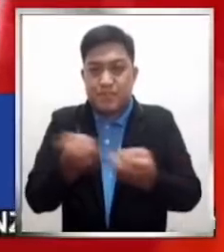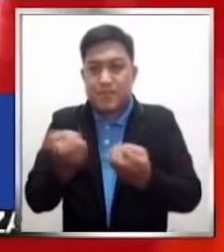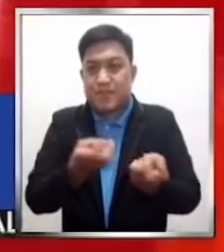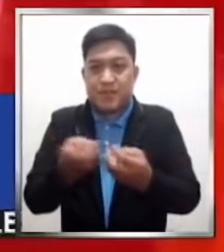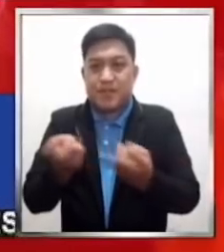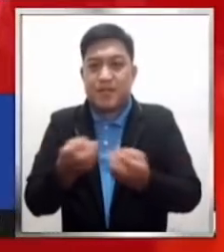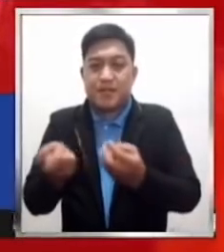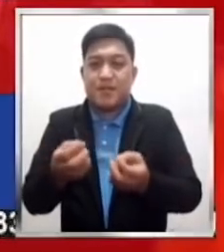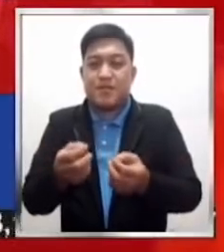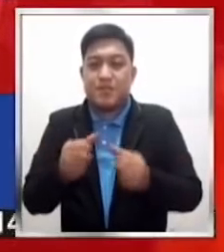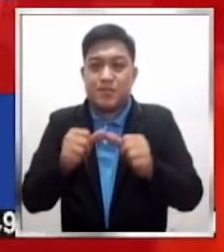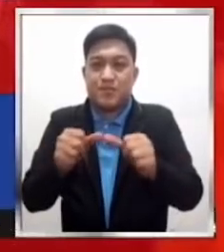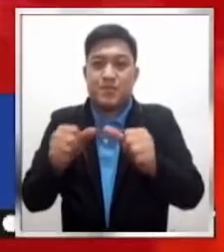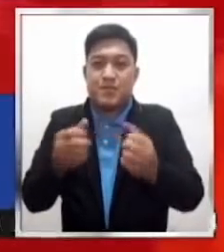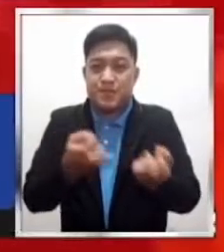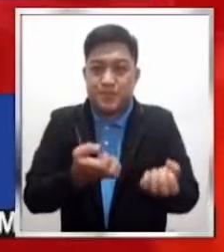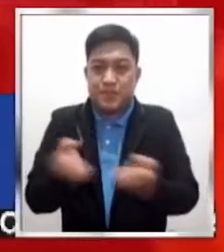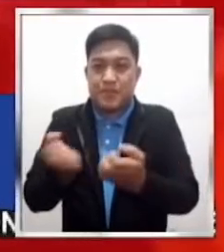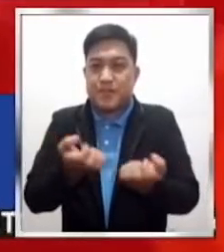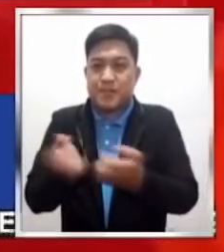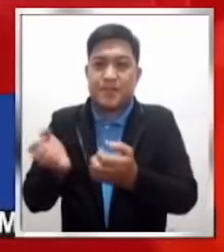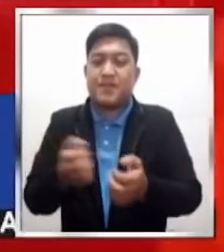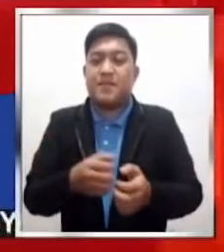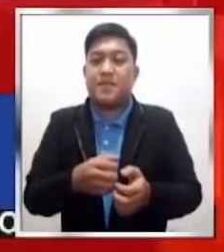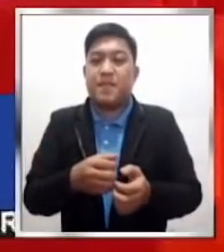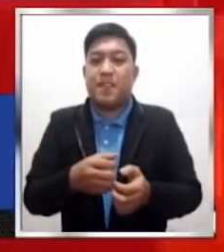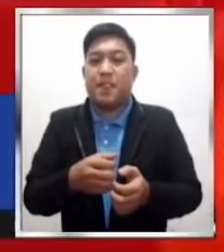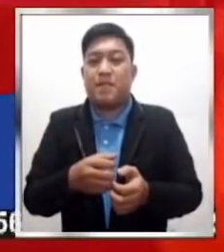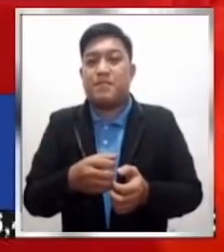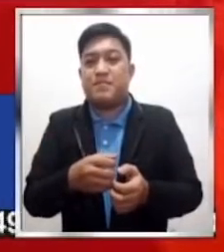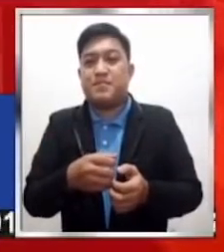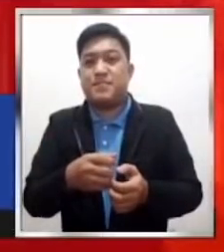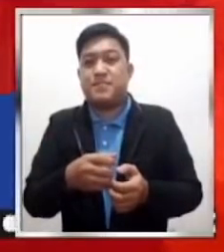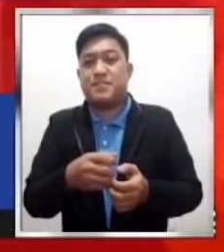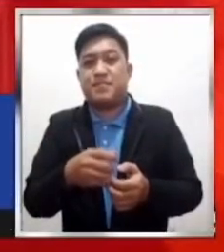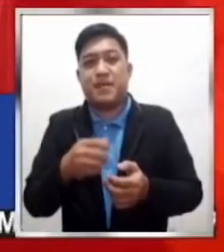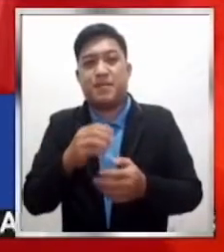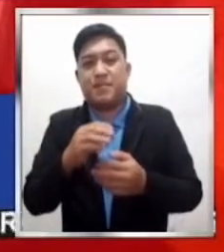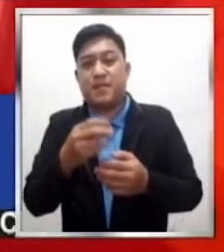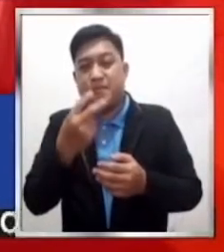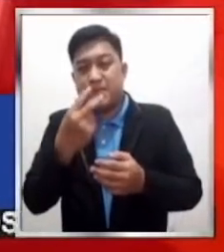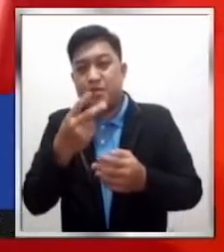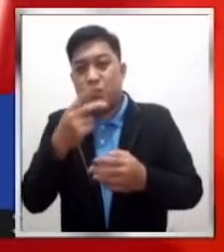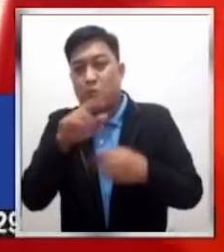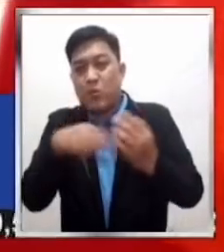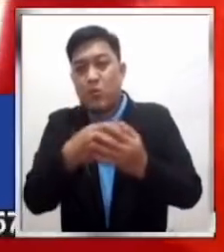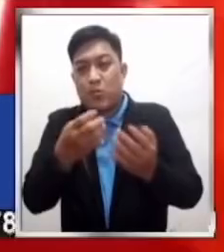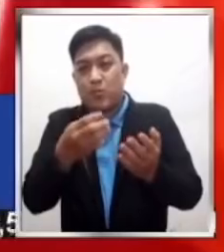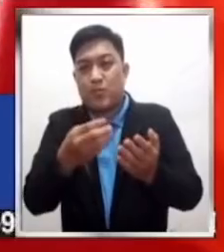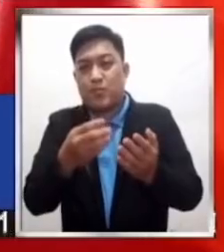natin para mapagbangga nga itong pumasok na transmit ng mga datas at itong